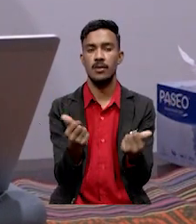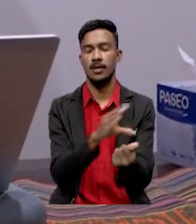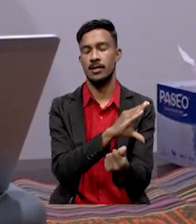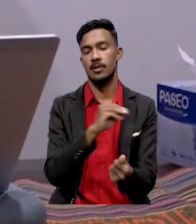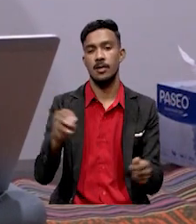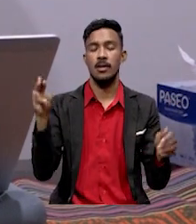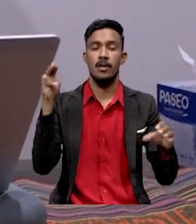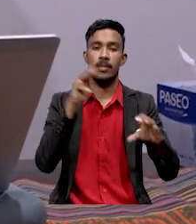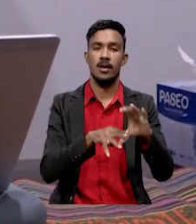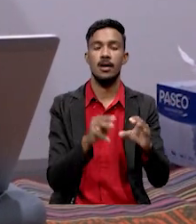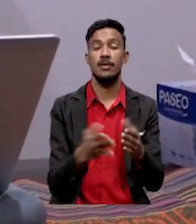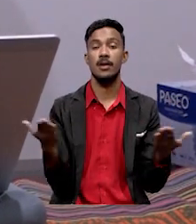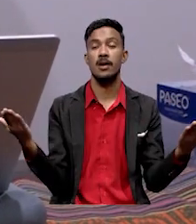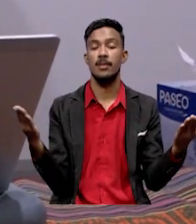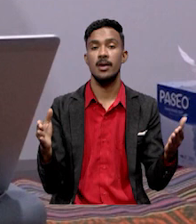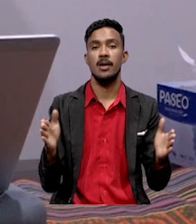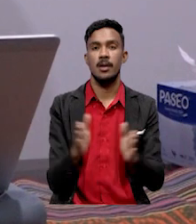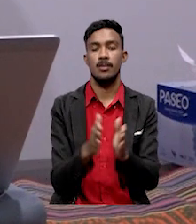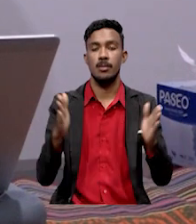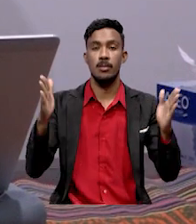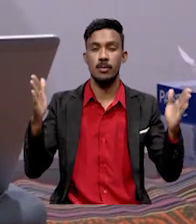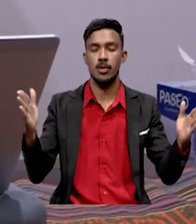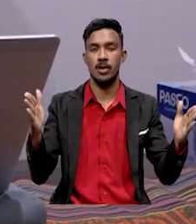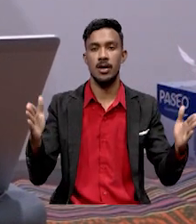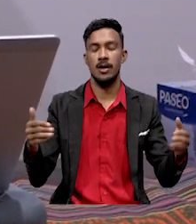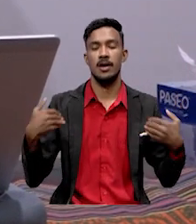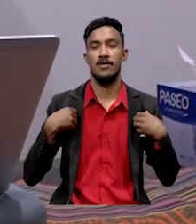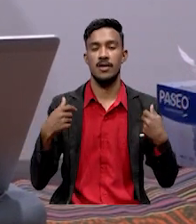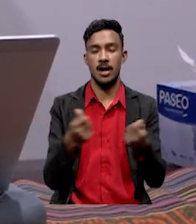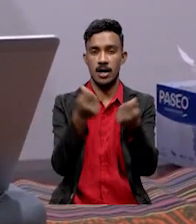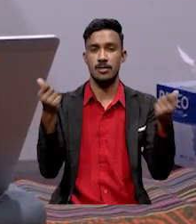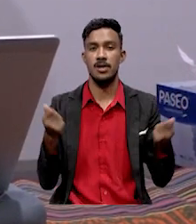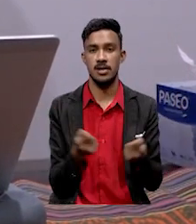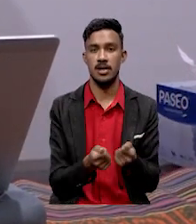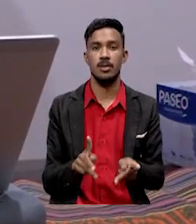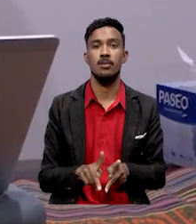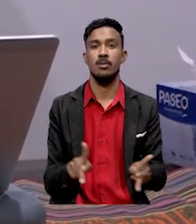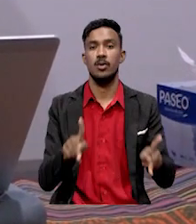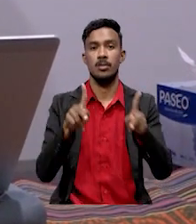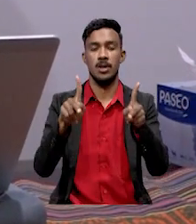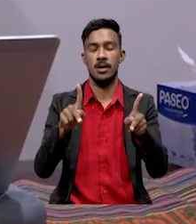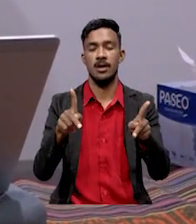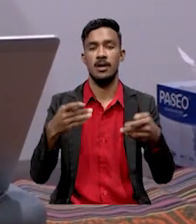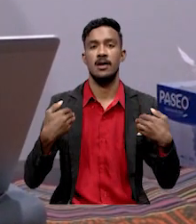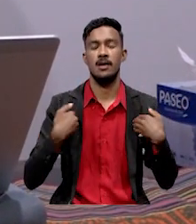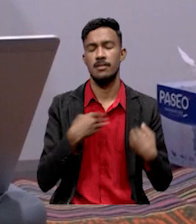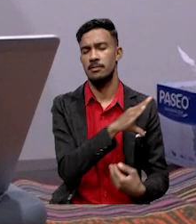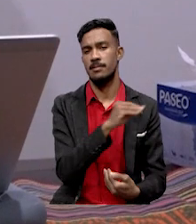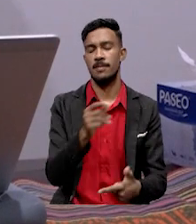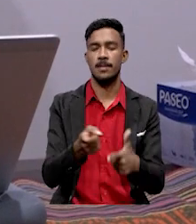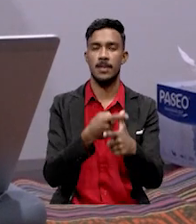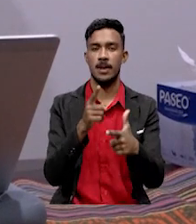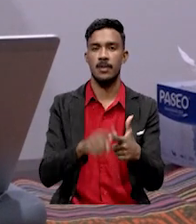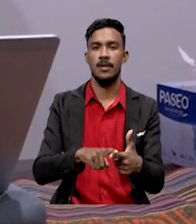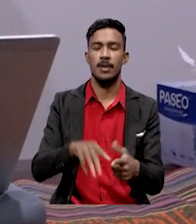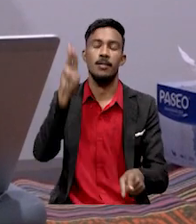nebe bot liu mak iha administração pública iha karik iha alin